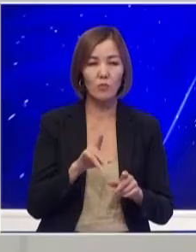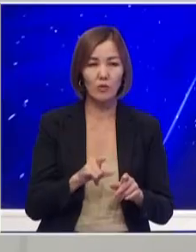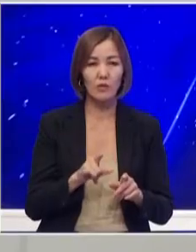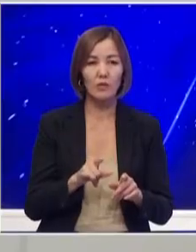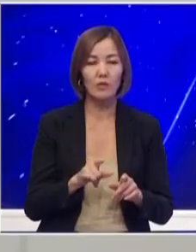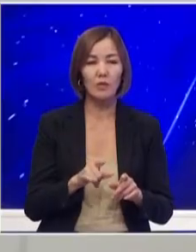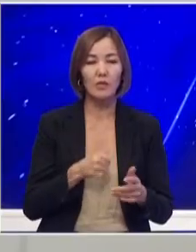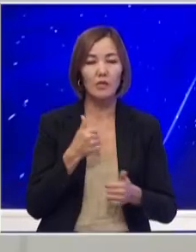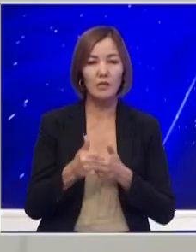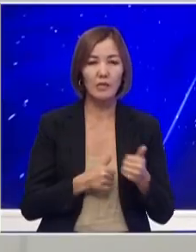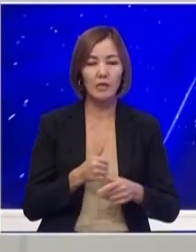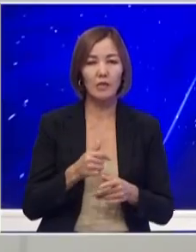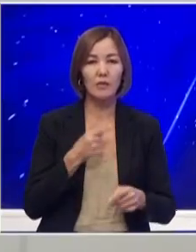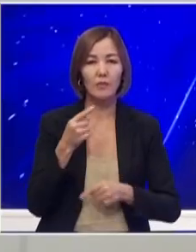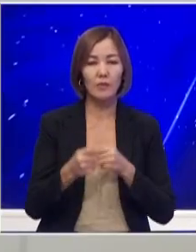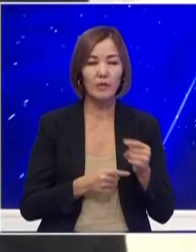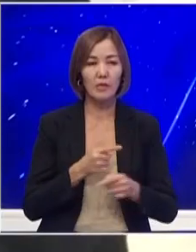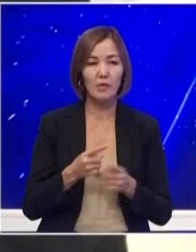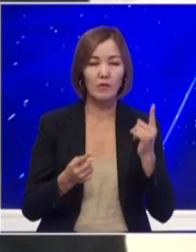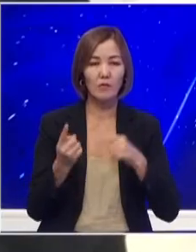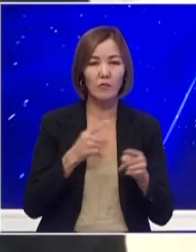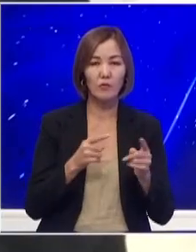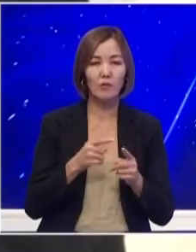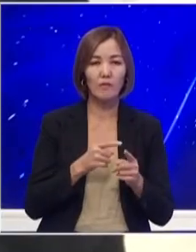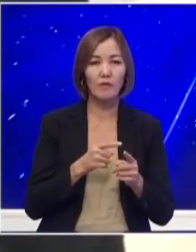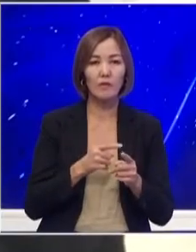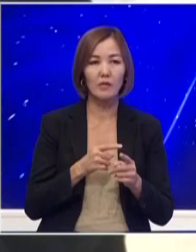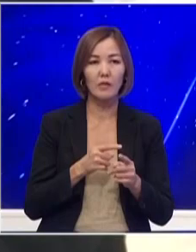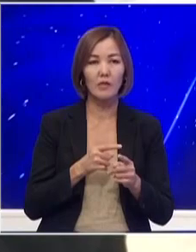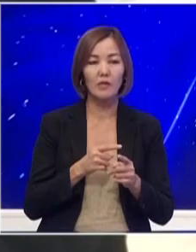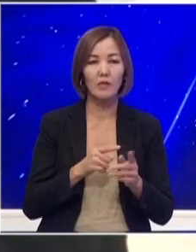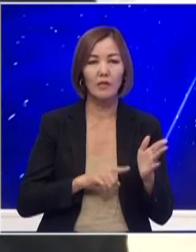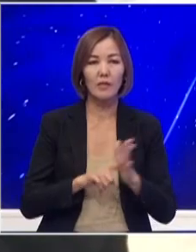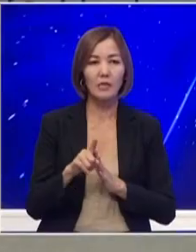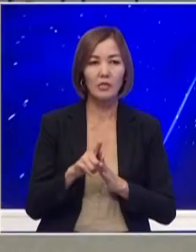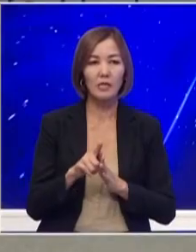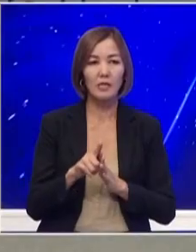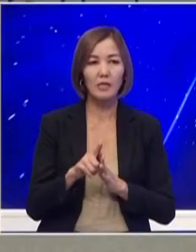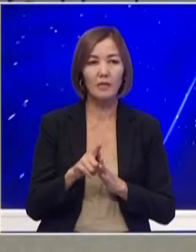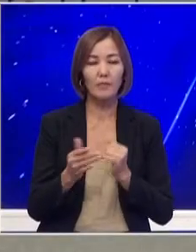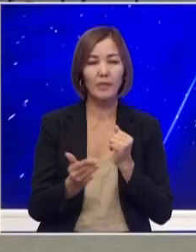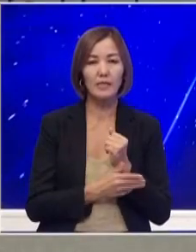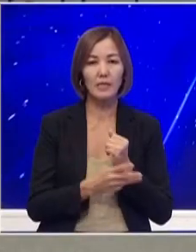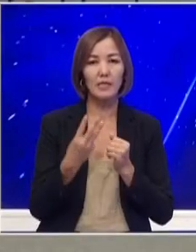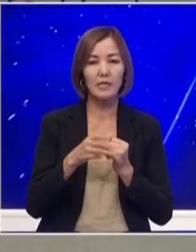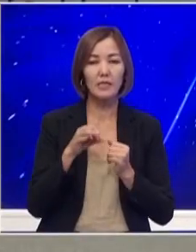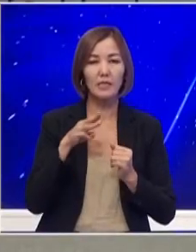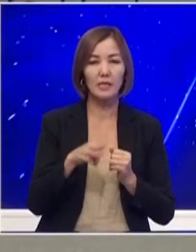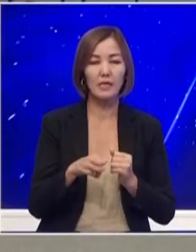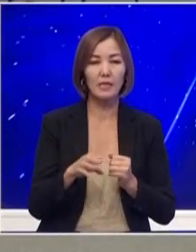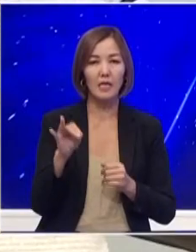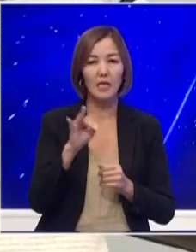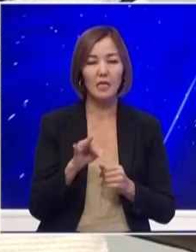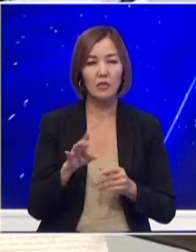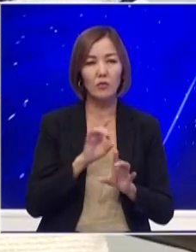состязания, творческое наследие выдающегося казахского музыканта исследователи начали прославлять лишь в последние 30 лет. История